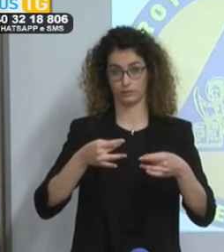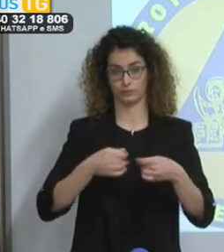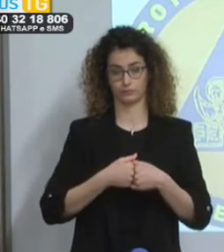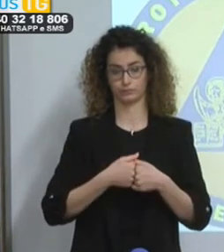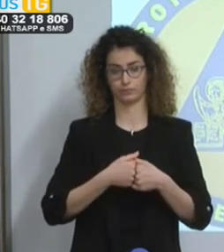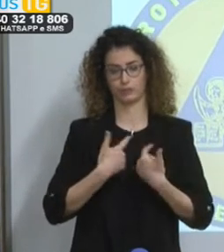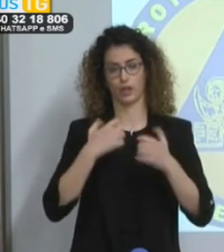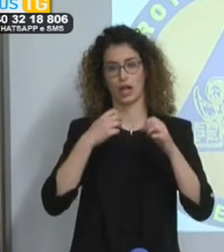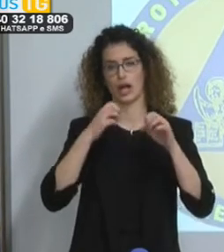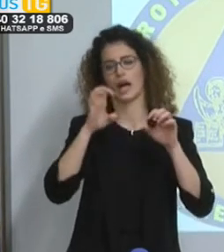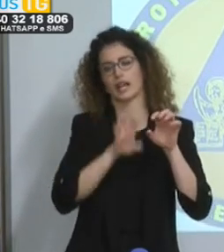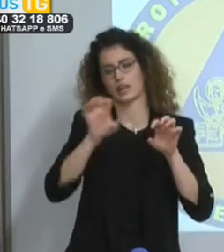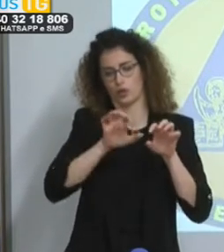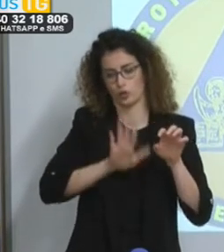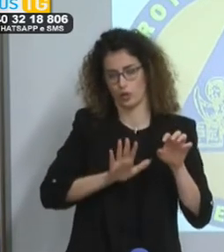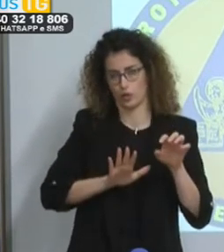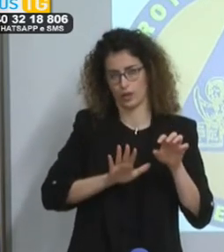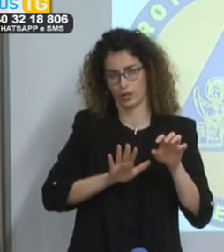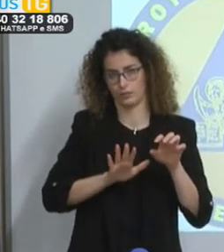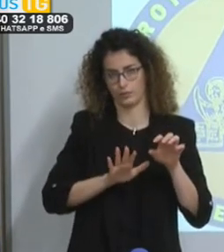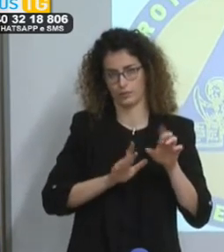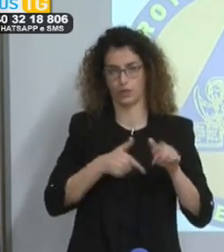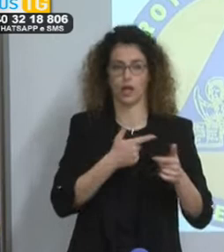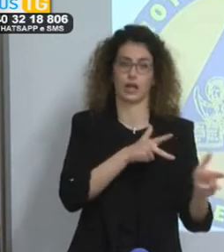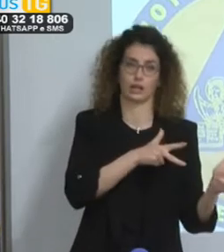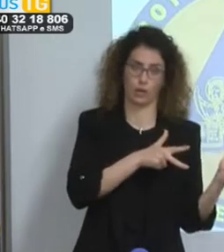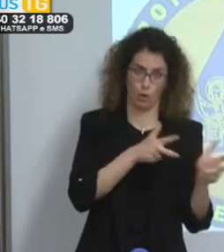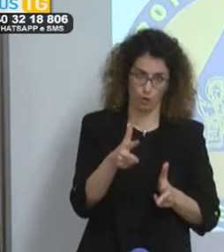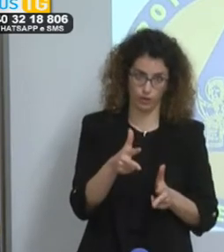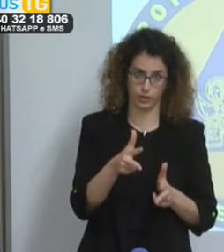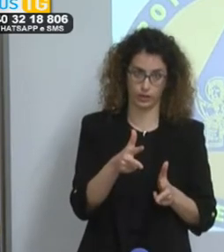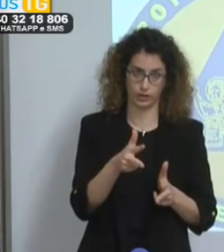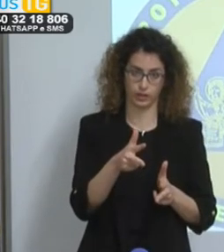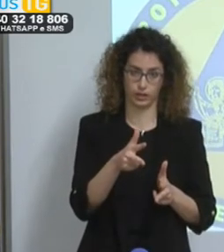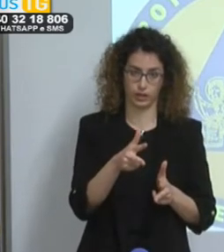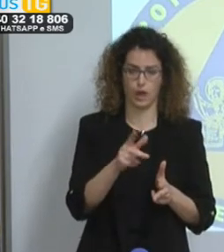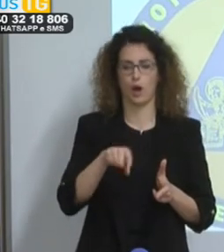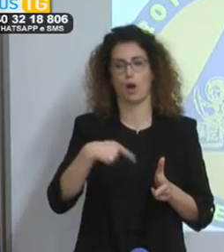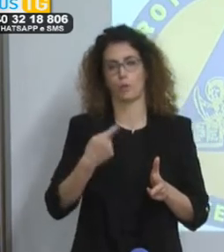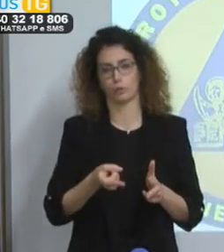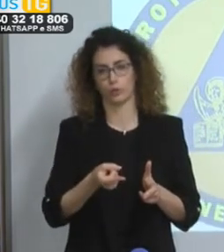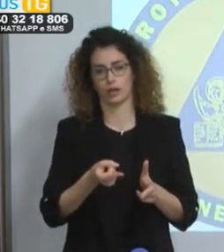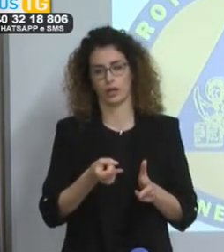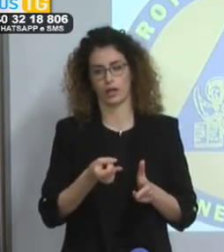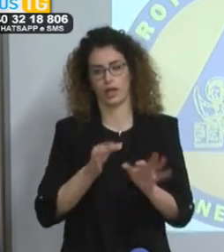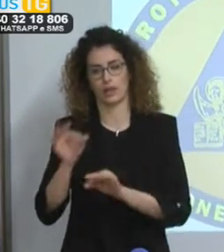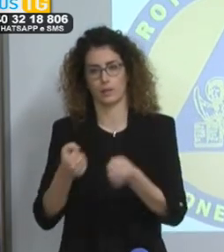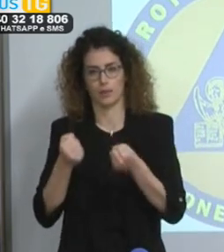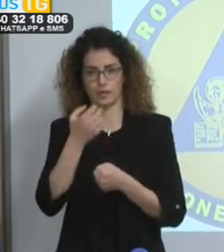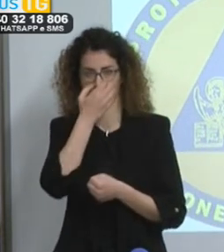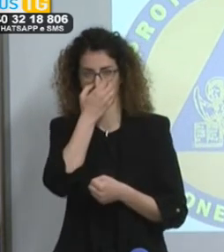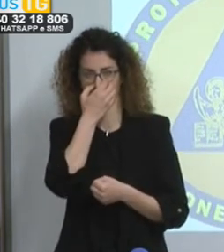a livello regionale, sia per sul fronte ricoveri che sul fronte terapie